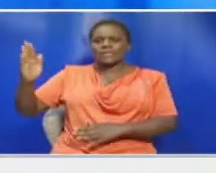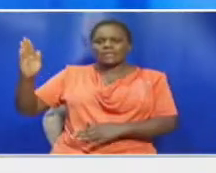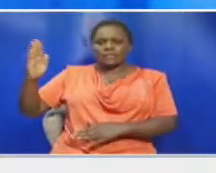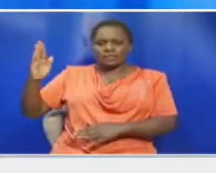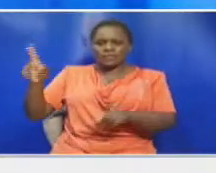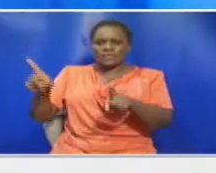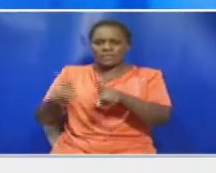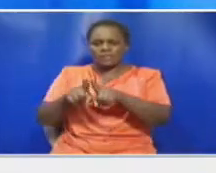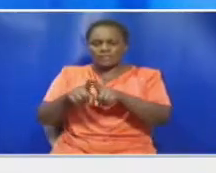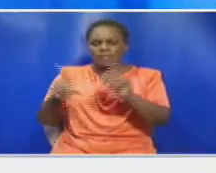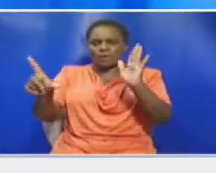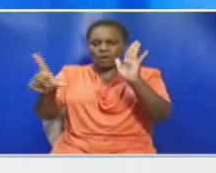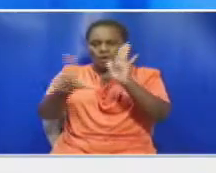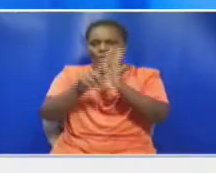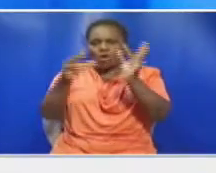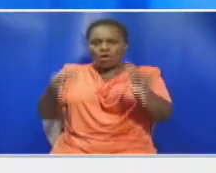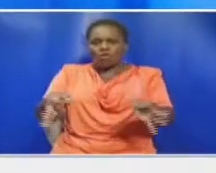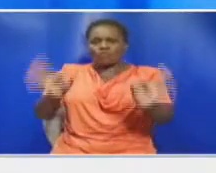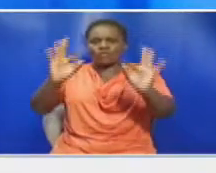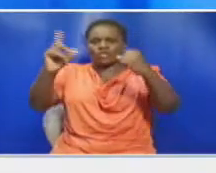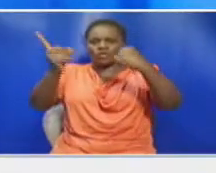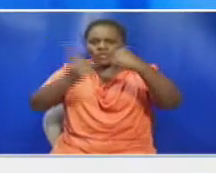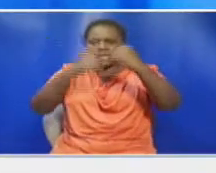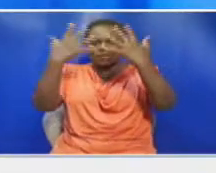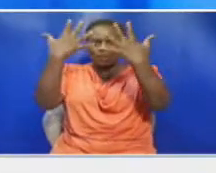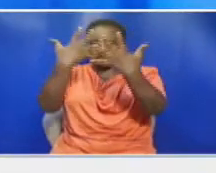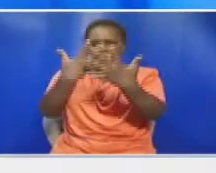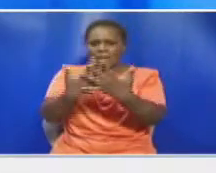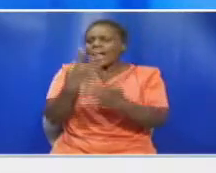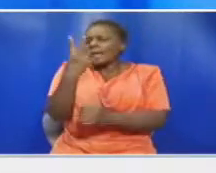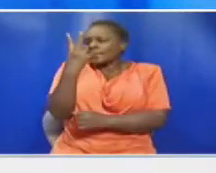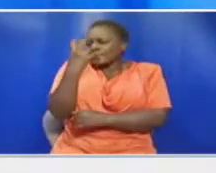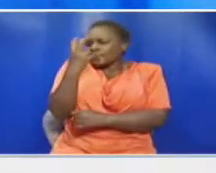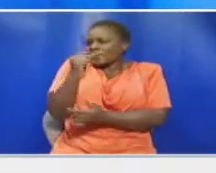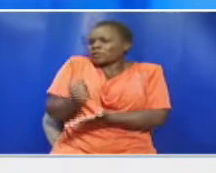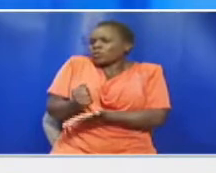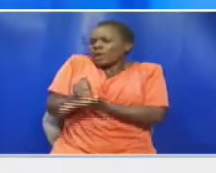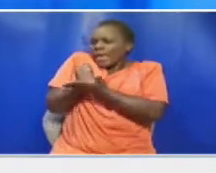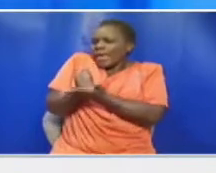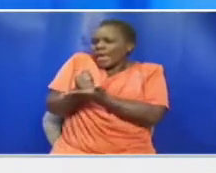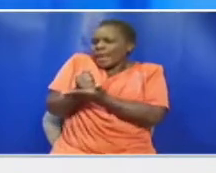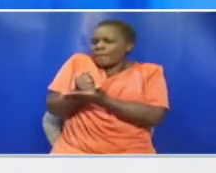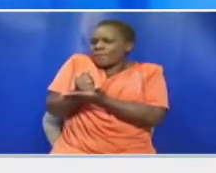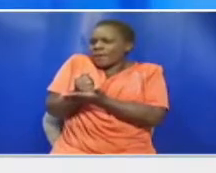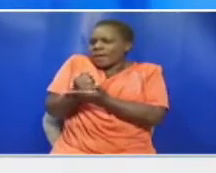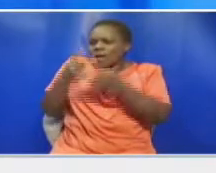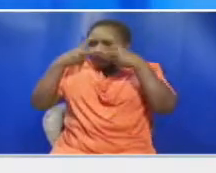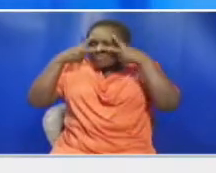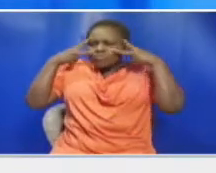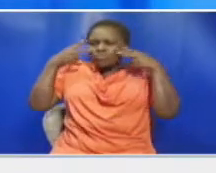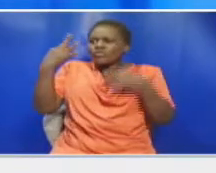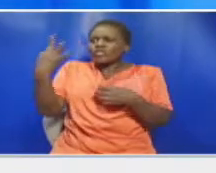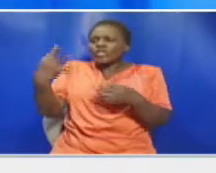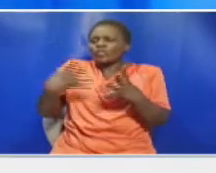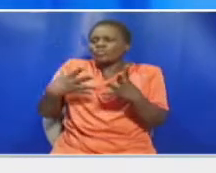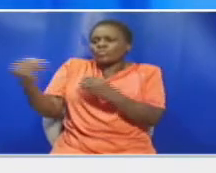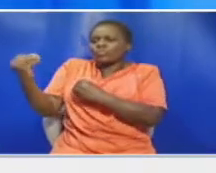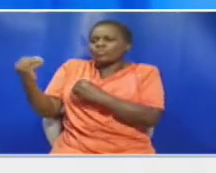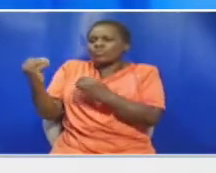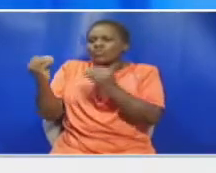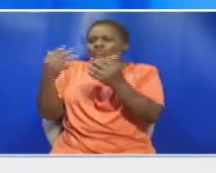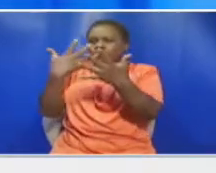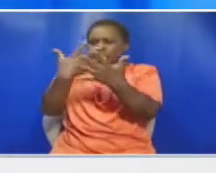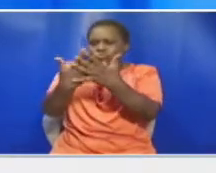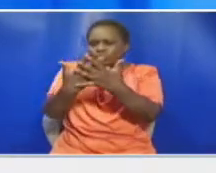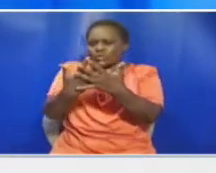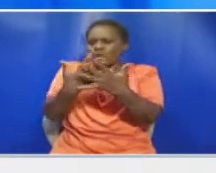na vile vile pia sheria. Maafisa sita wa magereza wanaoshukiwa kuwasaidia mahabusu watatu kutoroka gereza la Kamiti